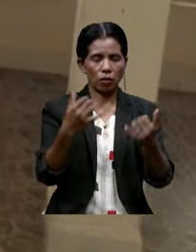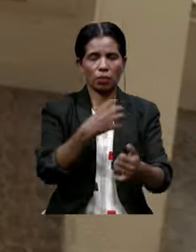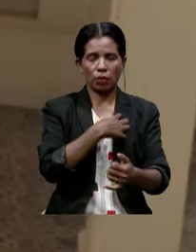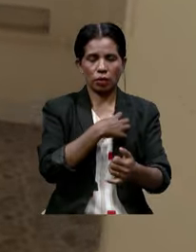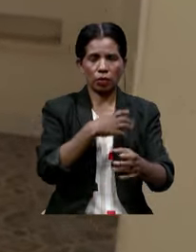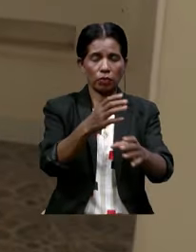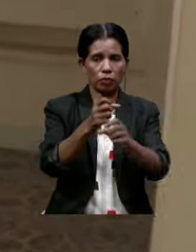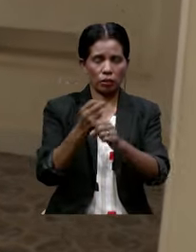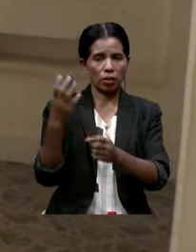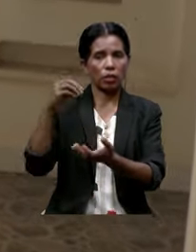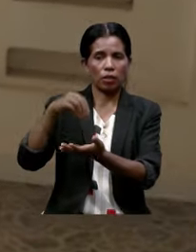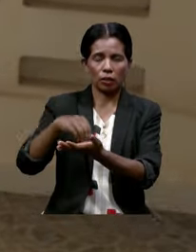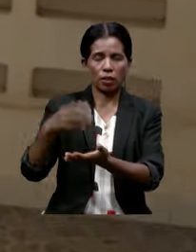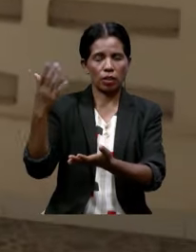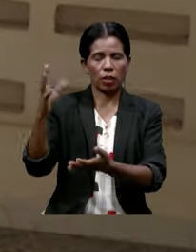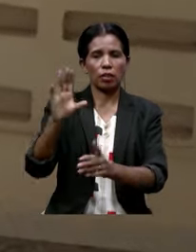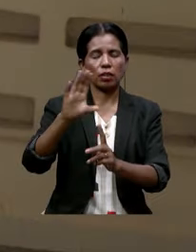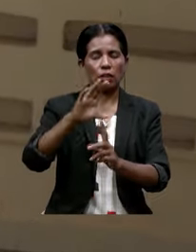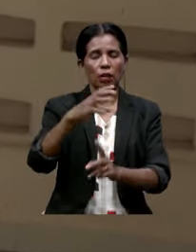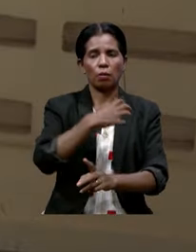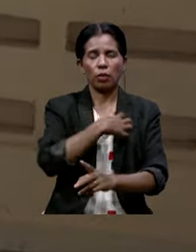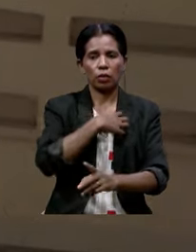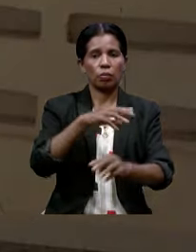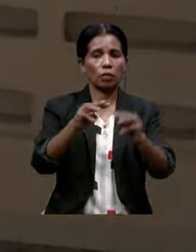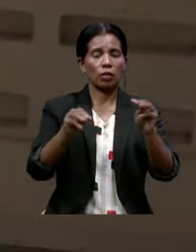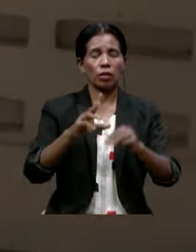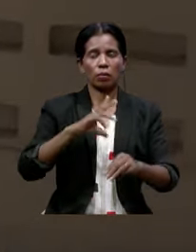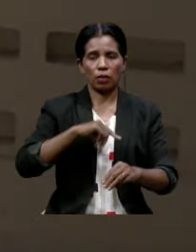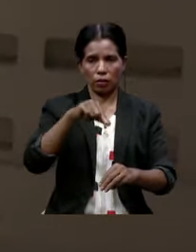Pentel asegura ona iha Komando Munisipi Iksa. João Carlos Tomás Soares, Ziemen.